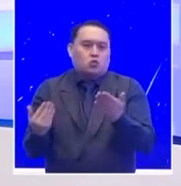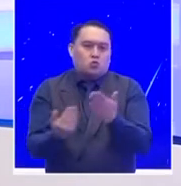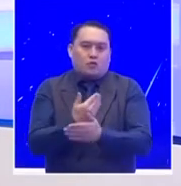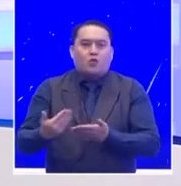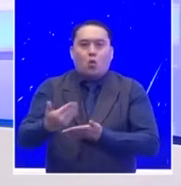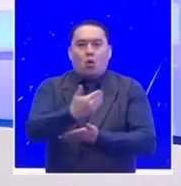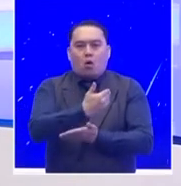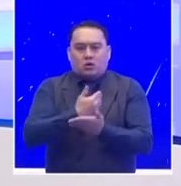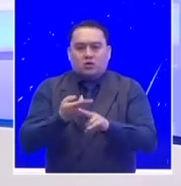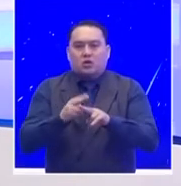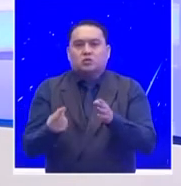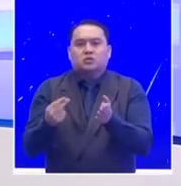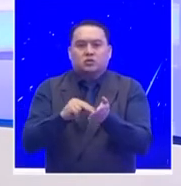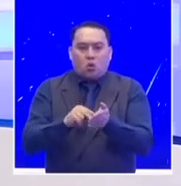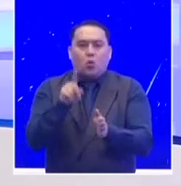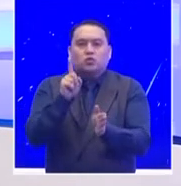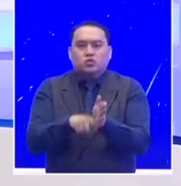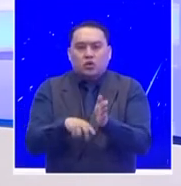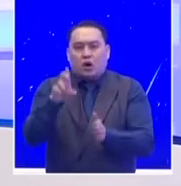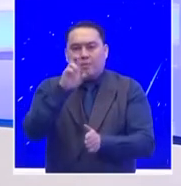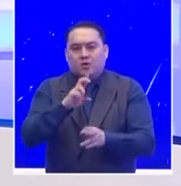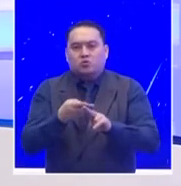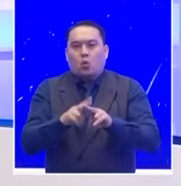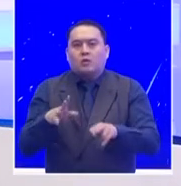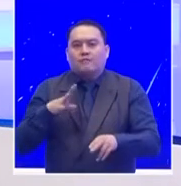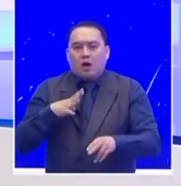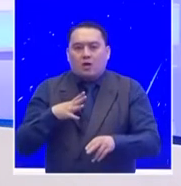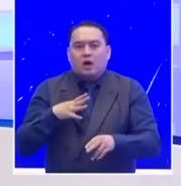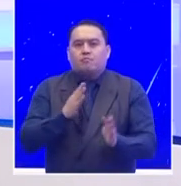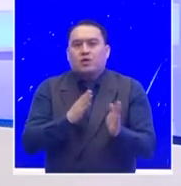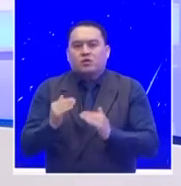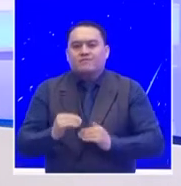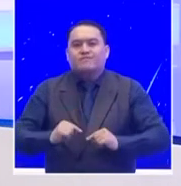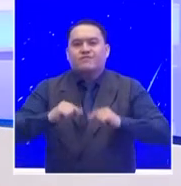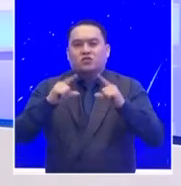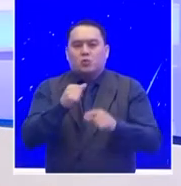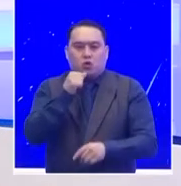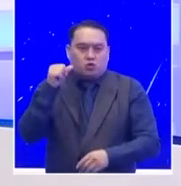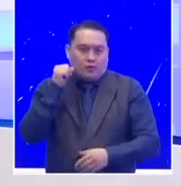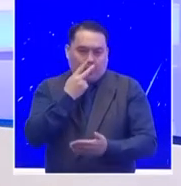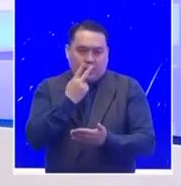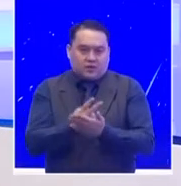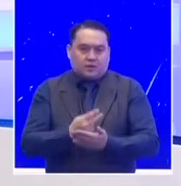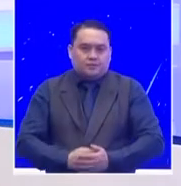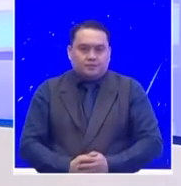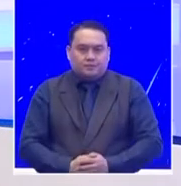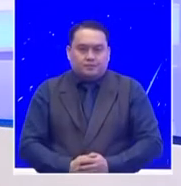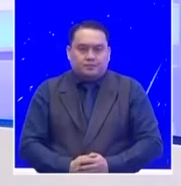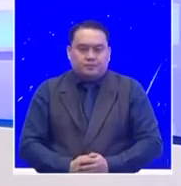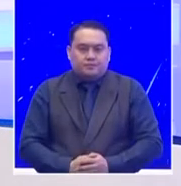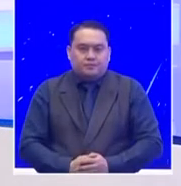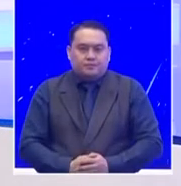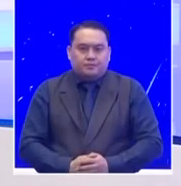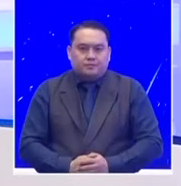урожай, поскольку стоимость даже удешевленных горюче-смазочных материалов на порядок выше прошлогоднего показателя. Наш корреспондент